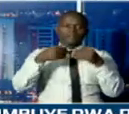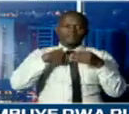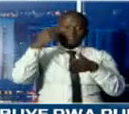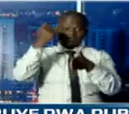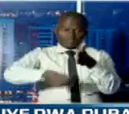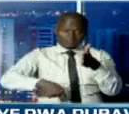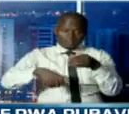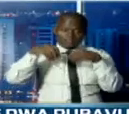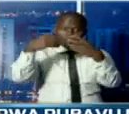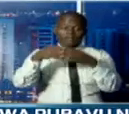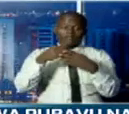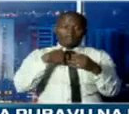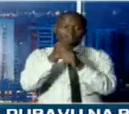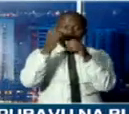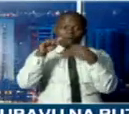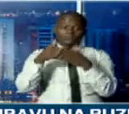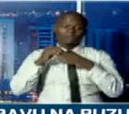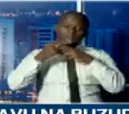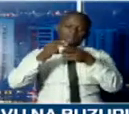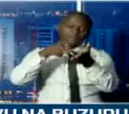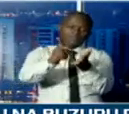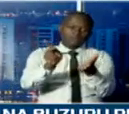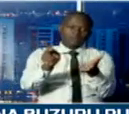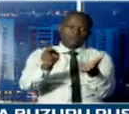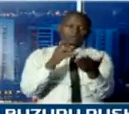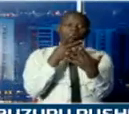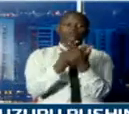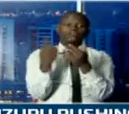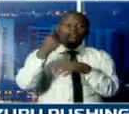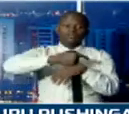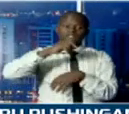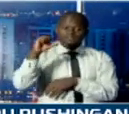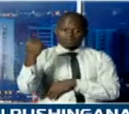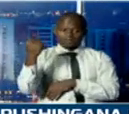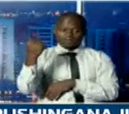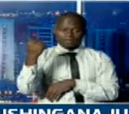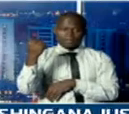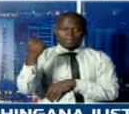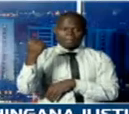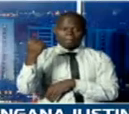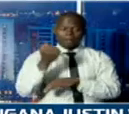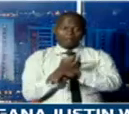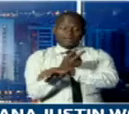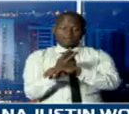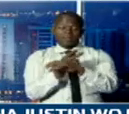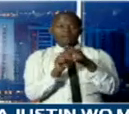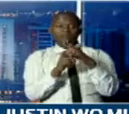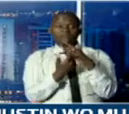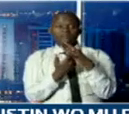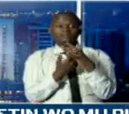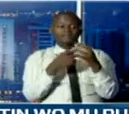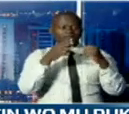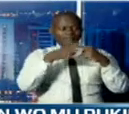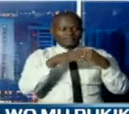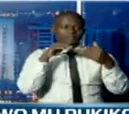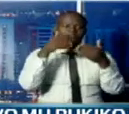atanga, afite abakozi ahemba, ukamufungira iminsi 5, amasaha kuva saa